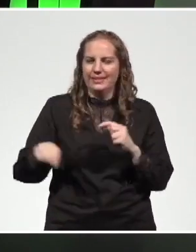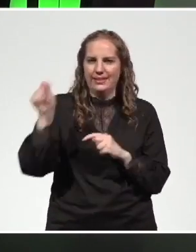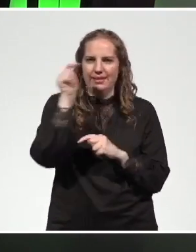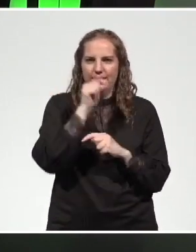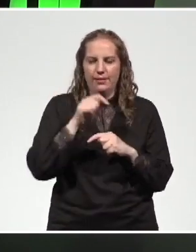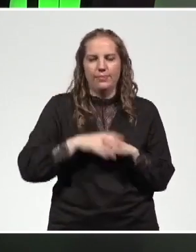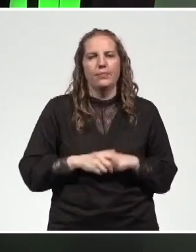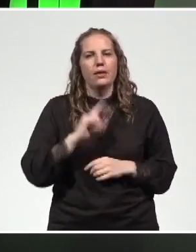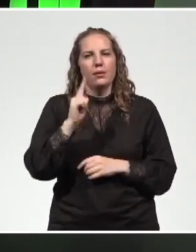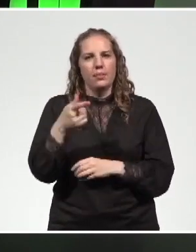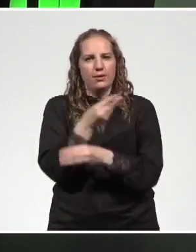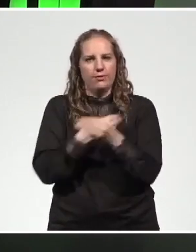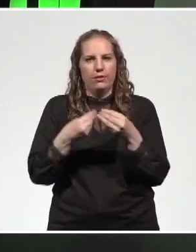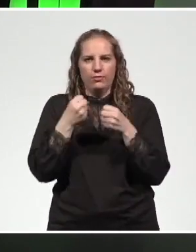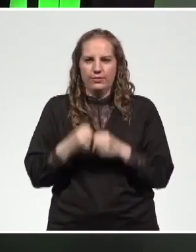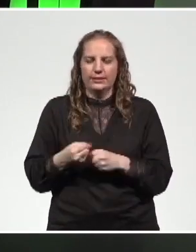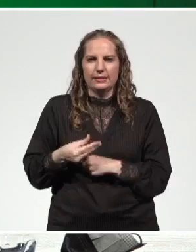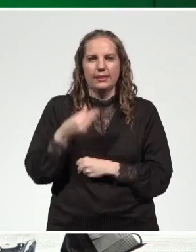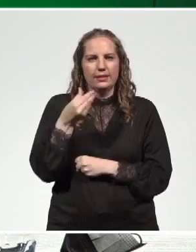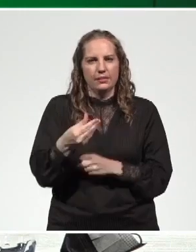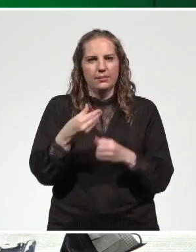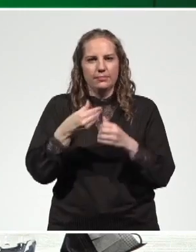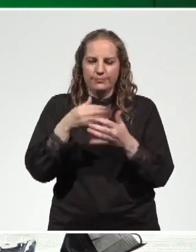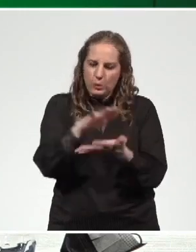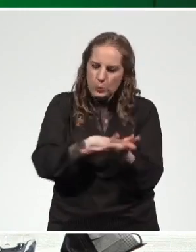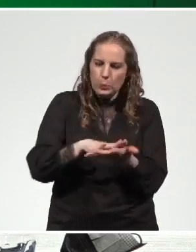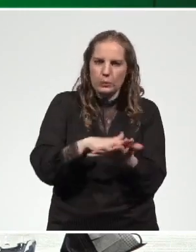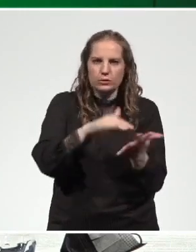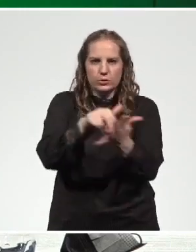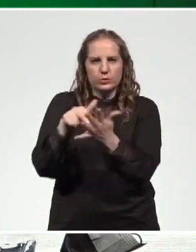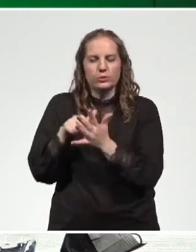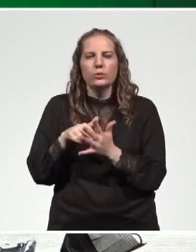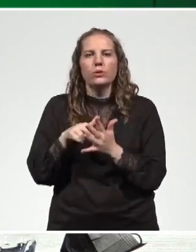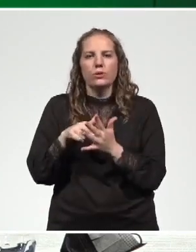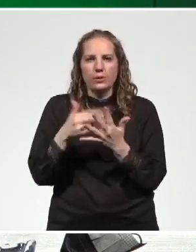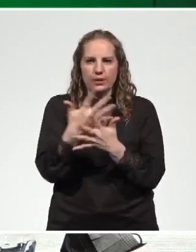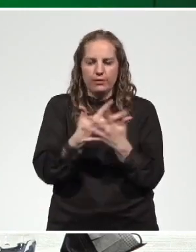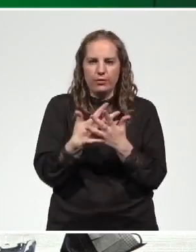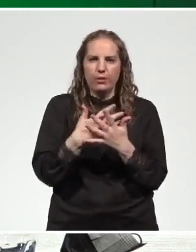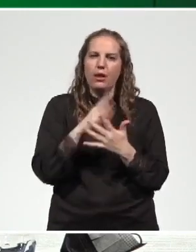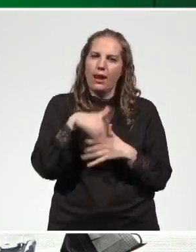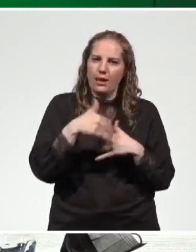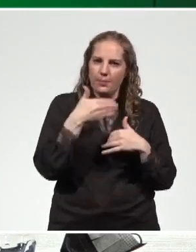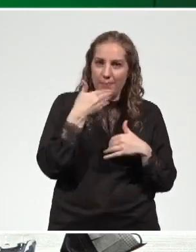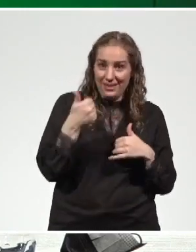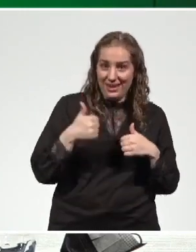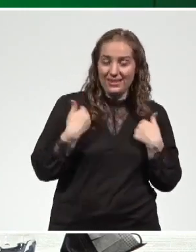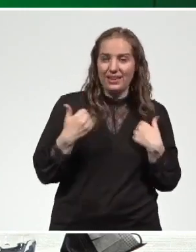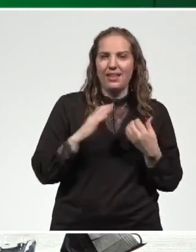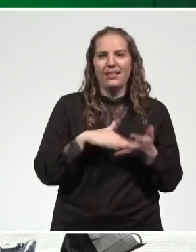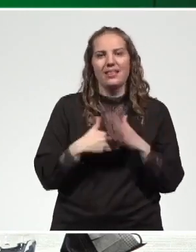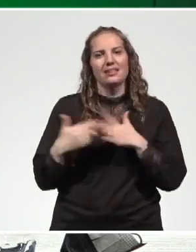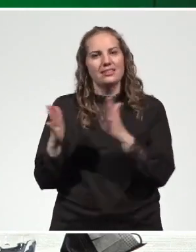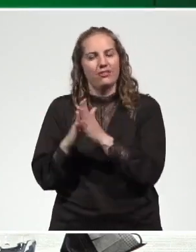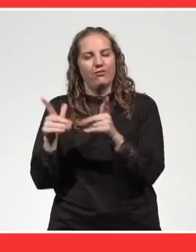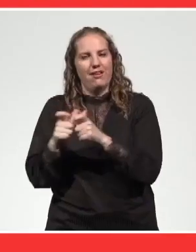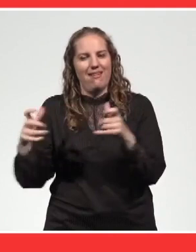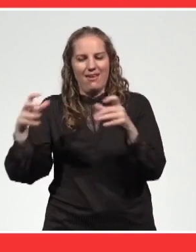Aukin fjárfesting í innviðum heilbrigðiskerfisins og bættri heilsu skilar margföldum ávinningi fyrir samfélagið